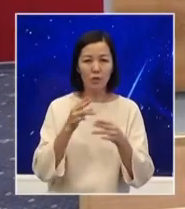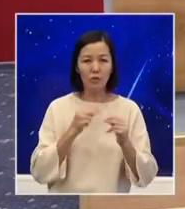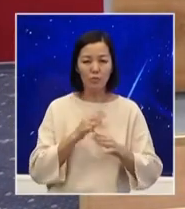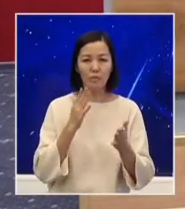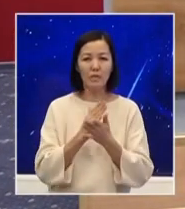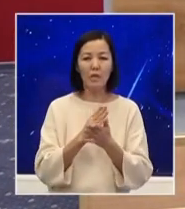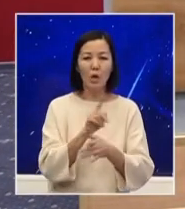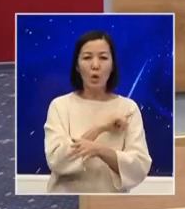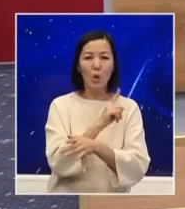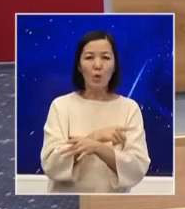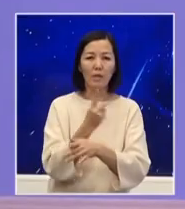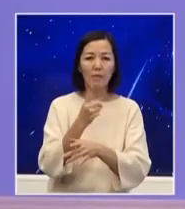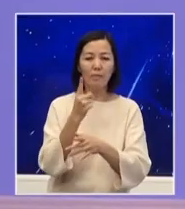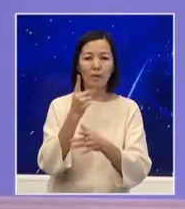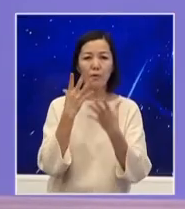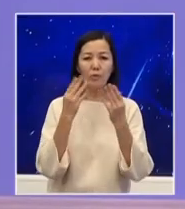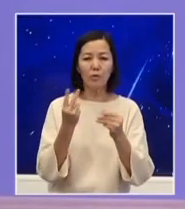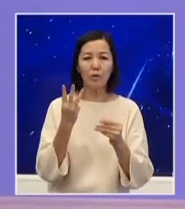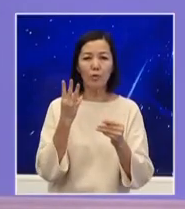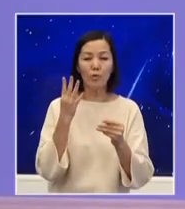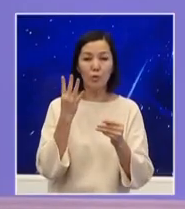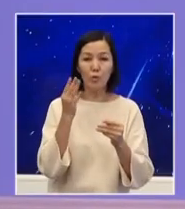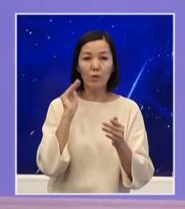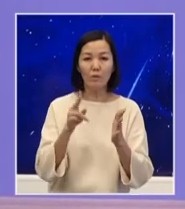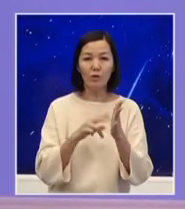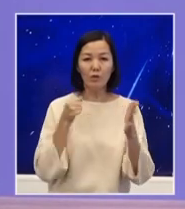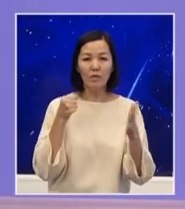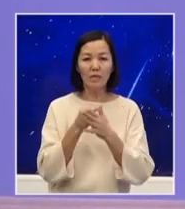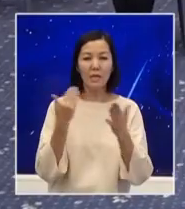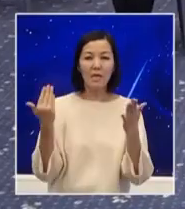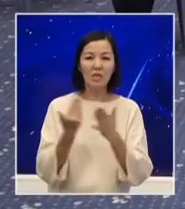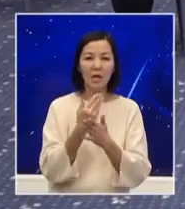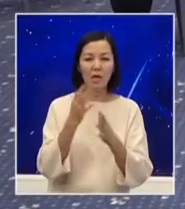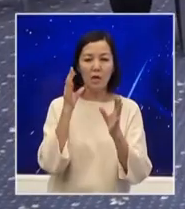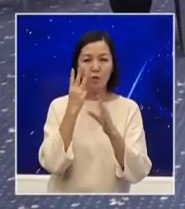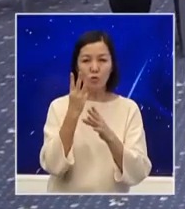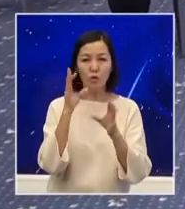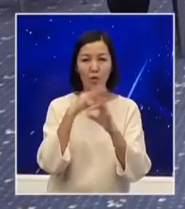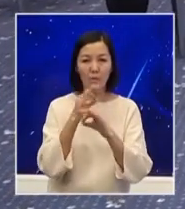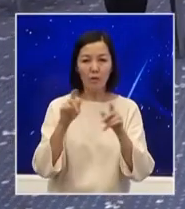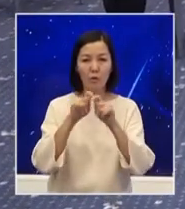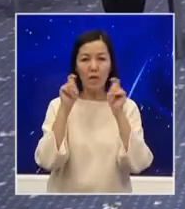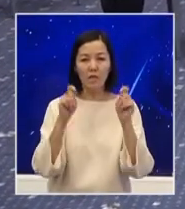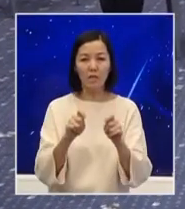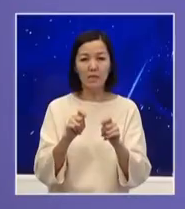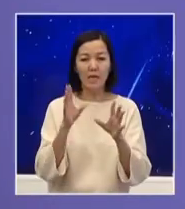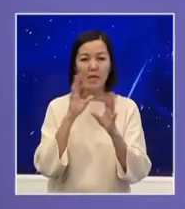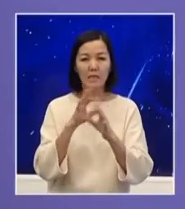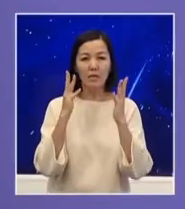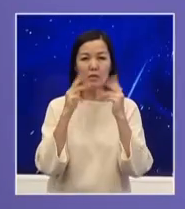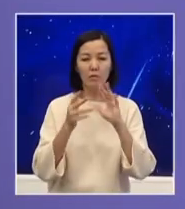істейді. Қуаттылығы тәулігіне 4700-ге дейін. Егер жаңа 3 лаборатория орталығы іске қосылса, зерттеу